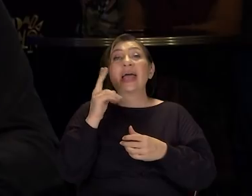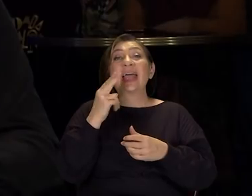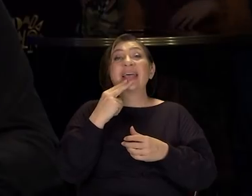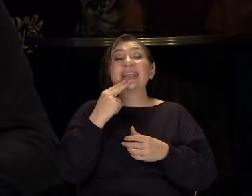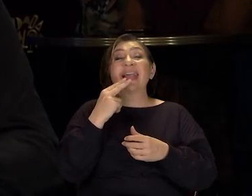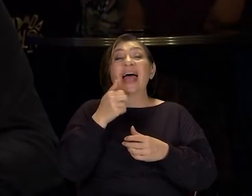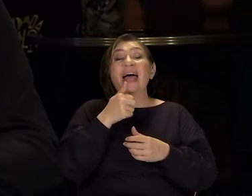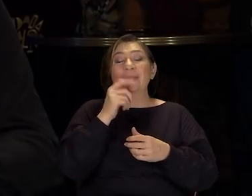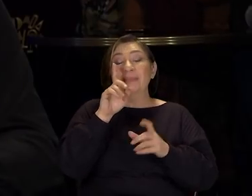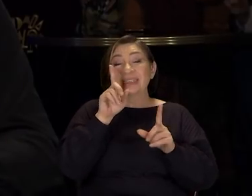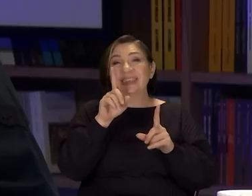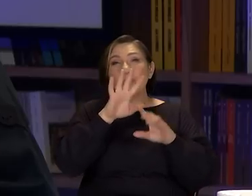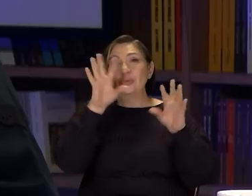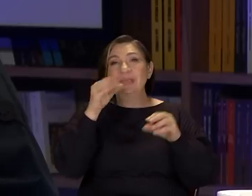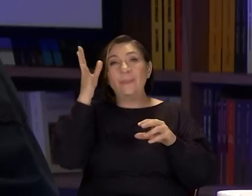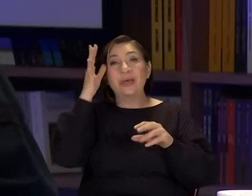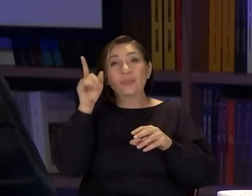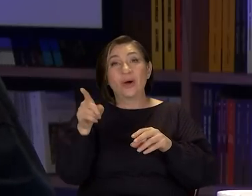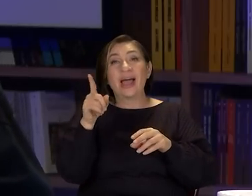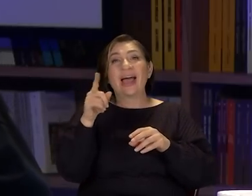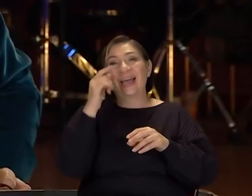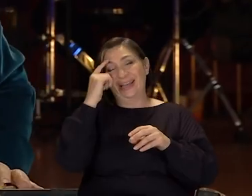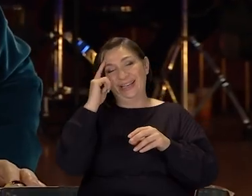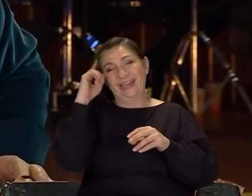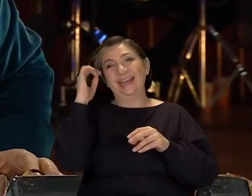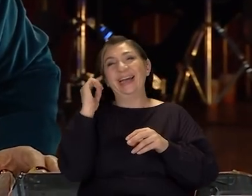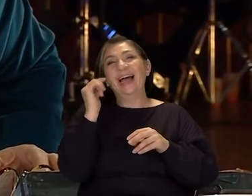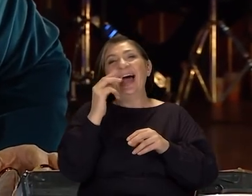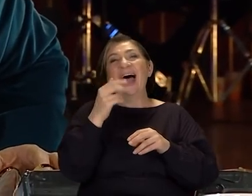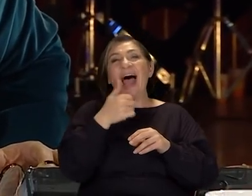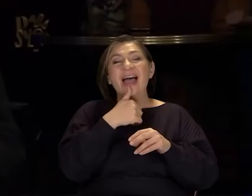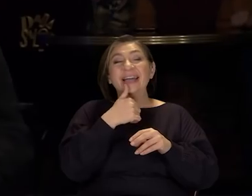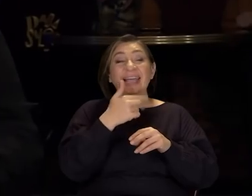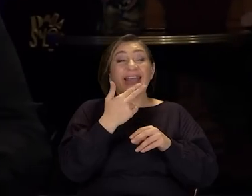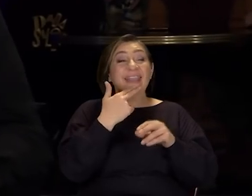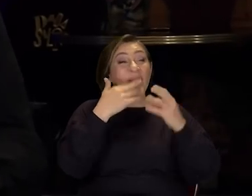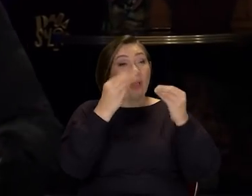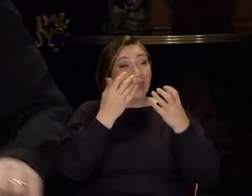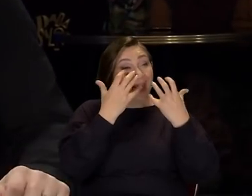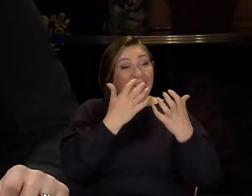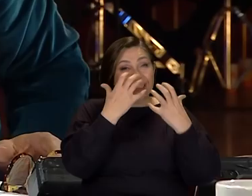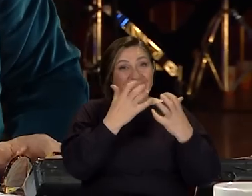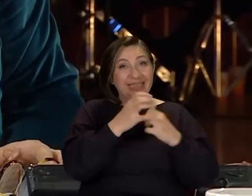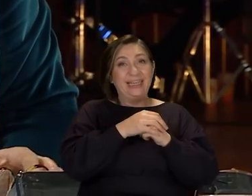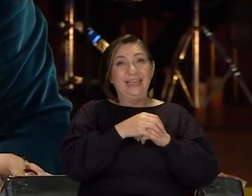Kadına erkeğin bak işte bütün salaklık bu. Erkeğin kadına olan